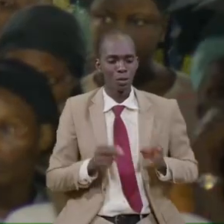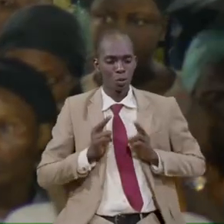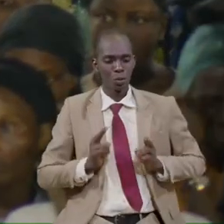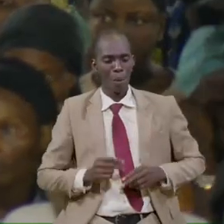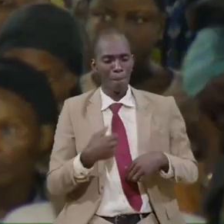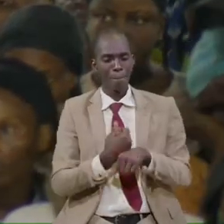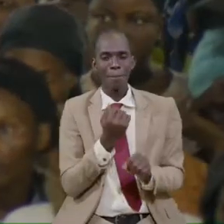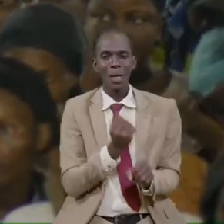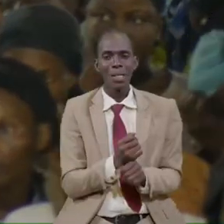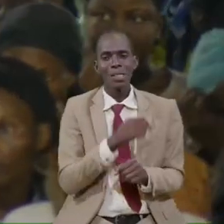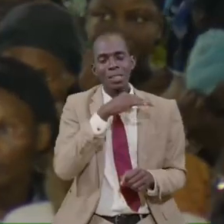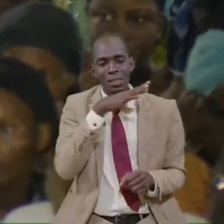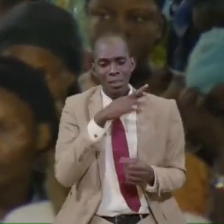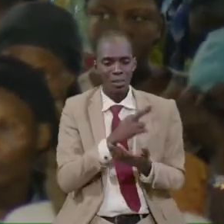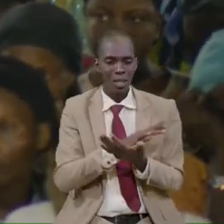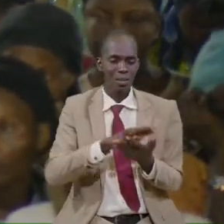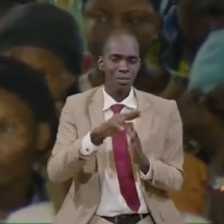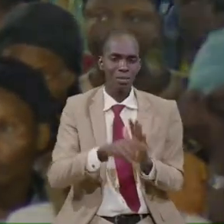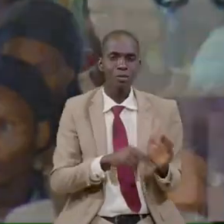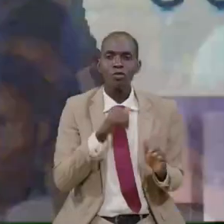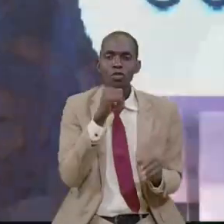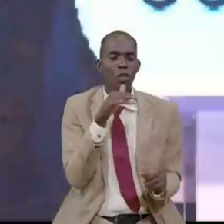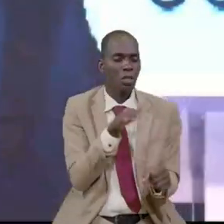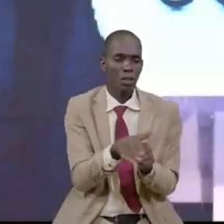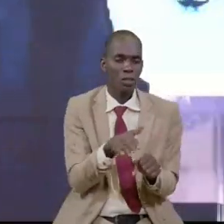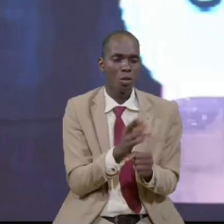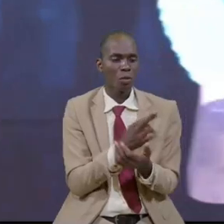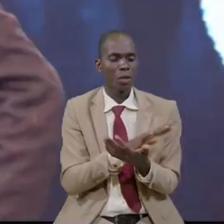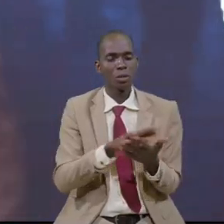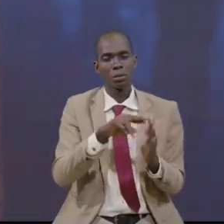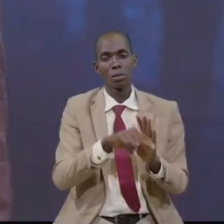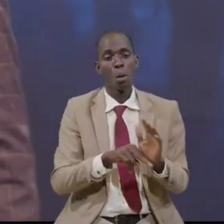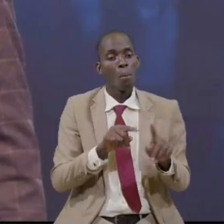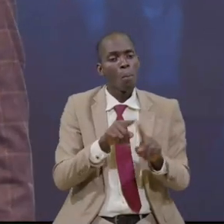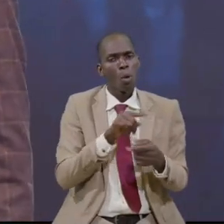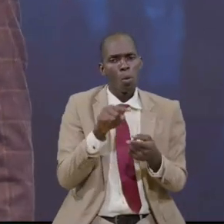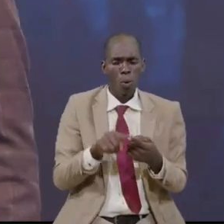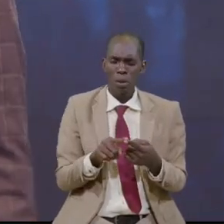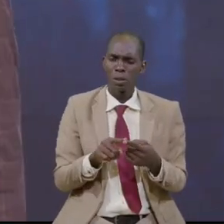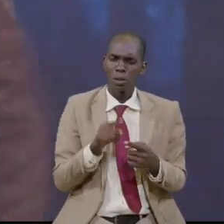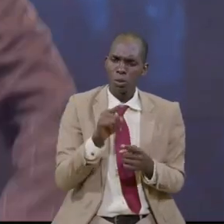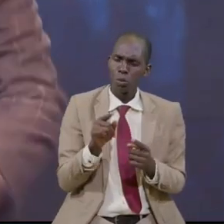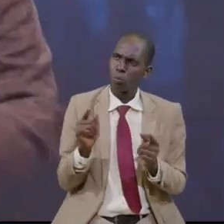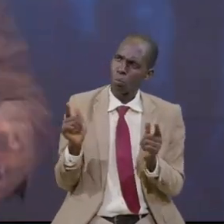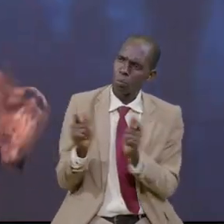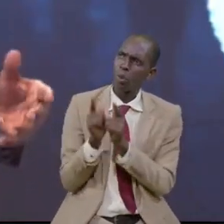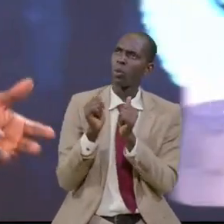souillée, insuffisante. C'est lorsque vous venez à Christ et vous dites, ceci est parfait,